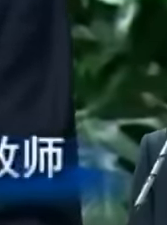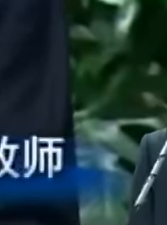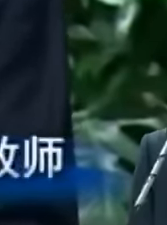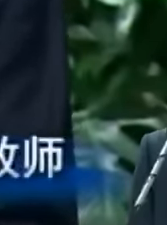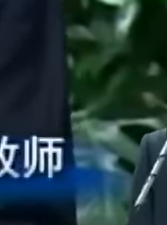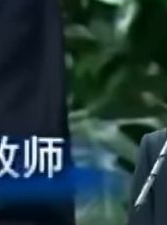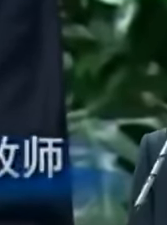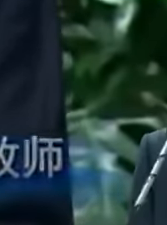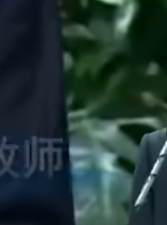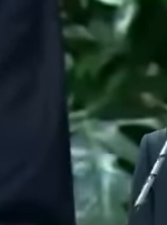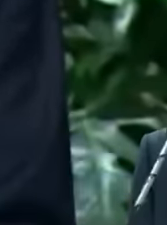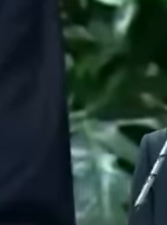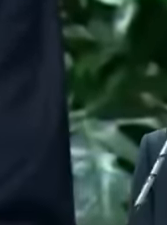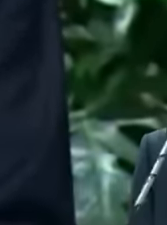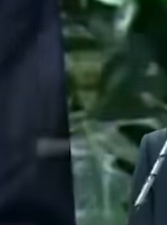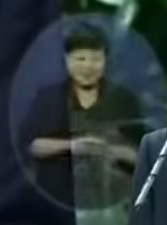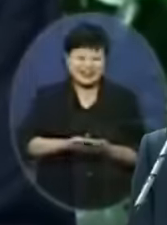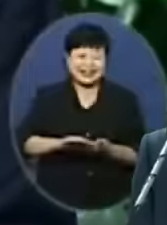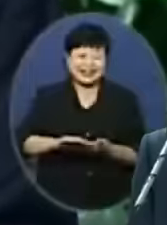평안합니다.